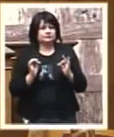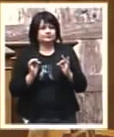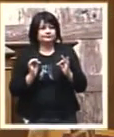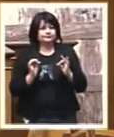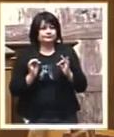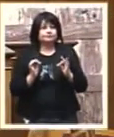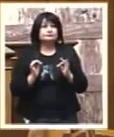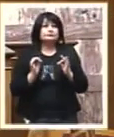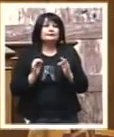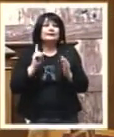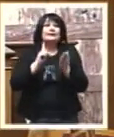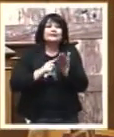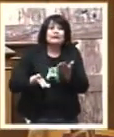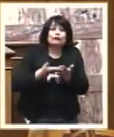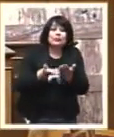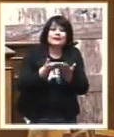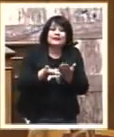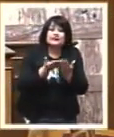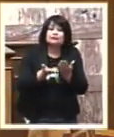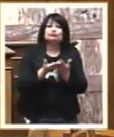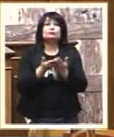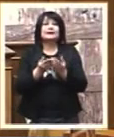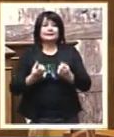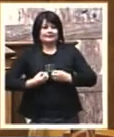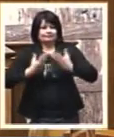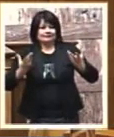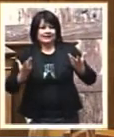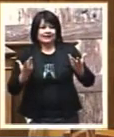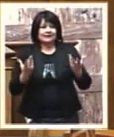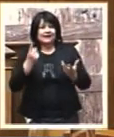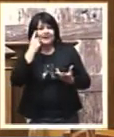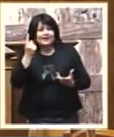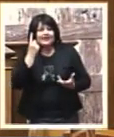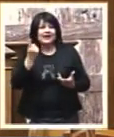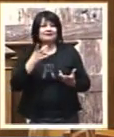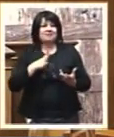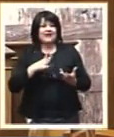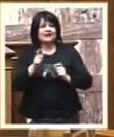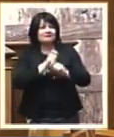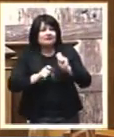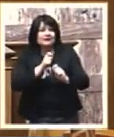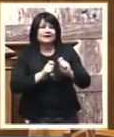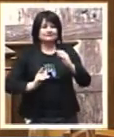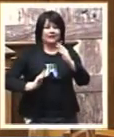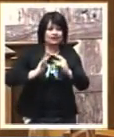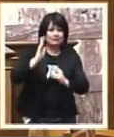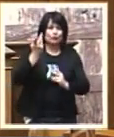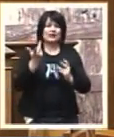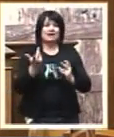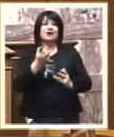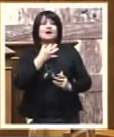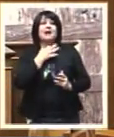θα βοηθήσουμε ώστε να απελευθερώσουμε και κάθε δημιουργικό, κάθε νέο που θέλει να δημιουργήσει. Οι νέοι